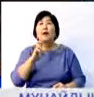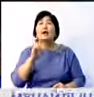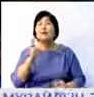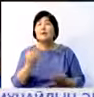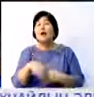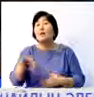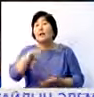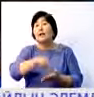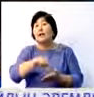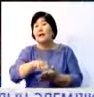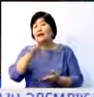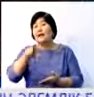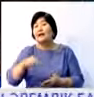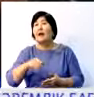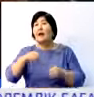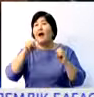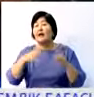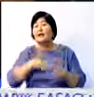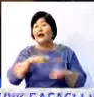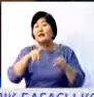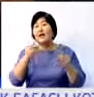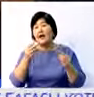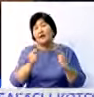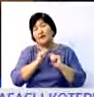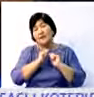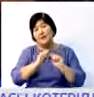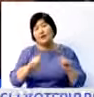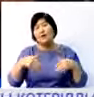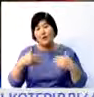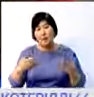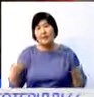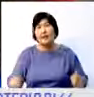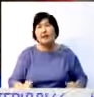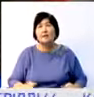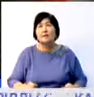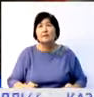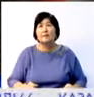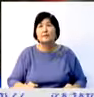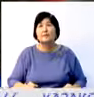Барлық қатысқан ақындар арнайы алғыс хат, қаржылай сыйлықтармен марапатталды.